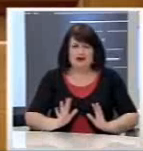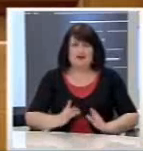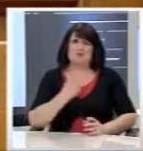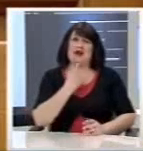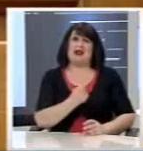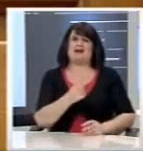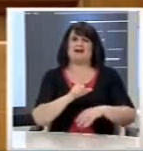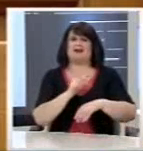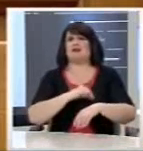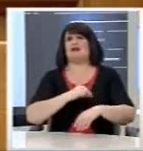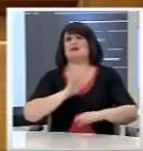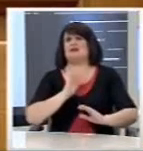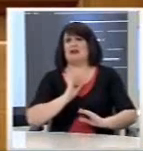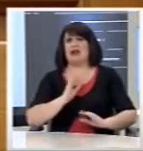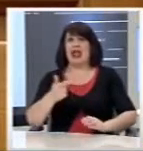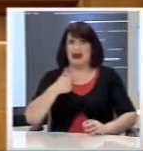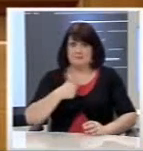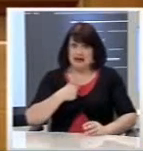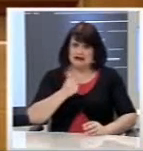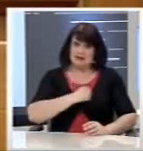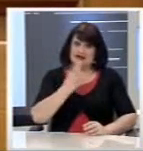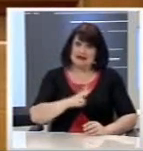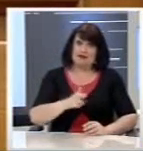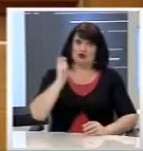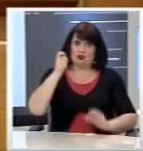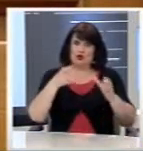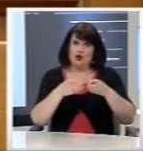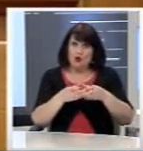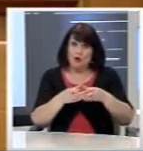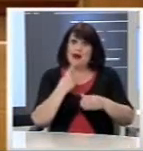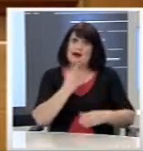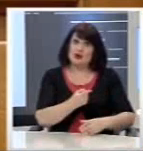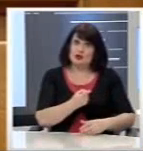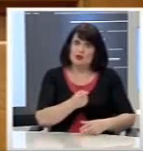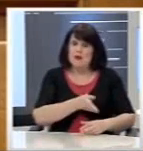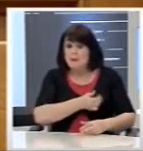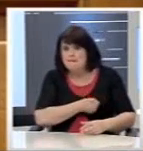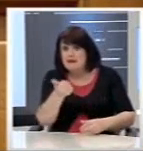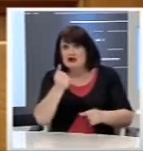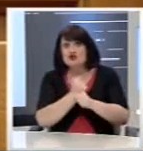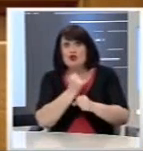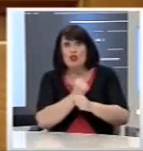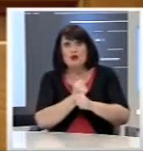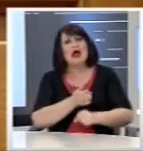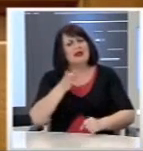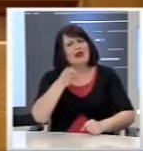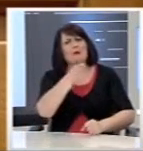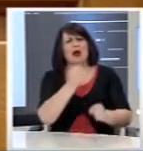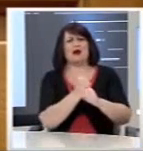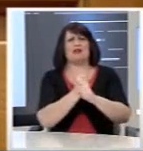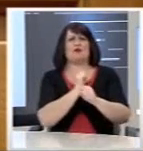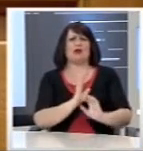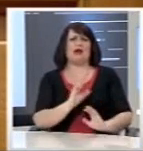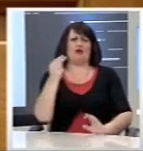αν κάποια στιγμή είτε το κόμμα τους ζητήσει είτε τα πιστεύω τους να ξαναβρεθούν στη βιοπάλη, δεν είναι ανεπάγγελτοι. Δεν θα